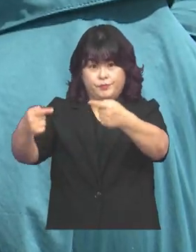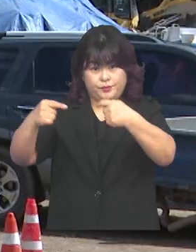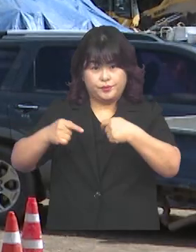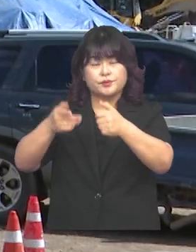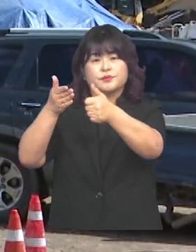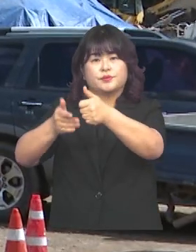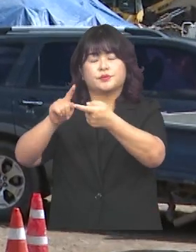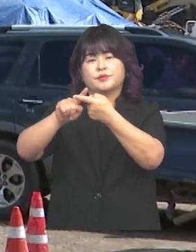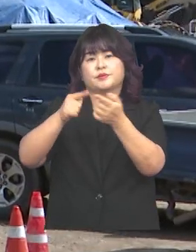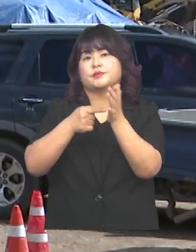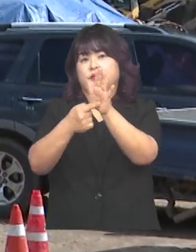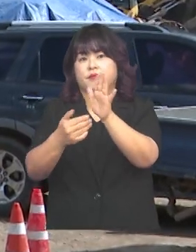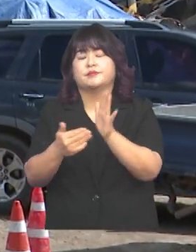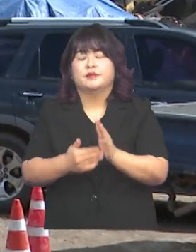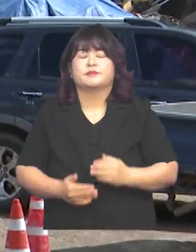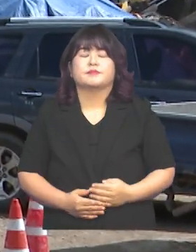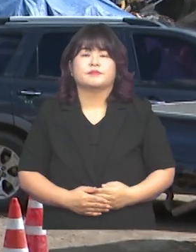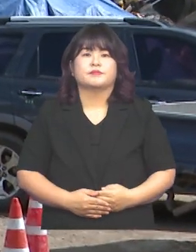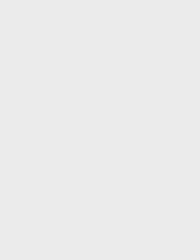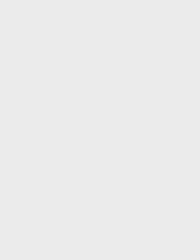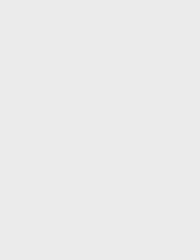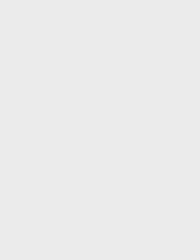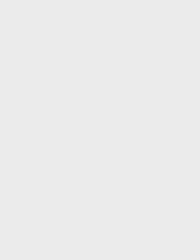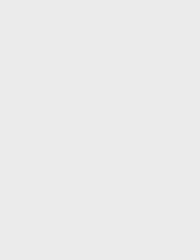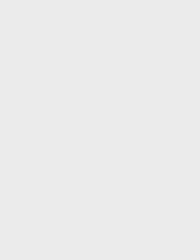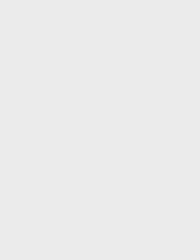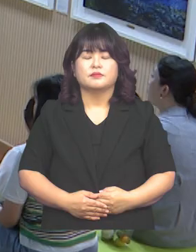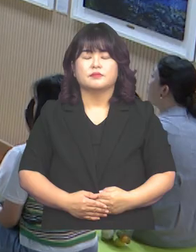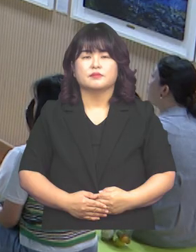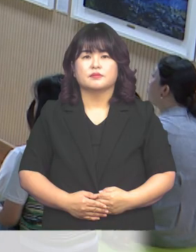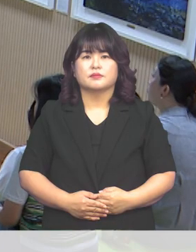적극적으로 응해주기 바란다고 말했습니다.